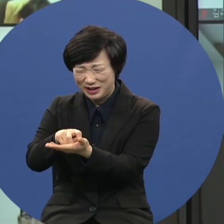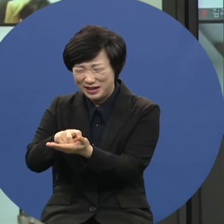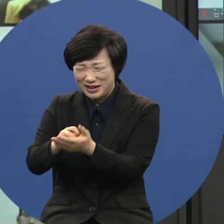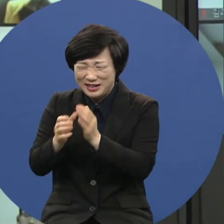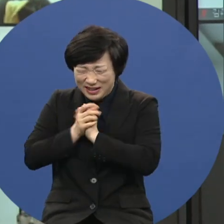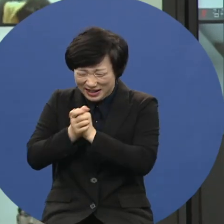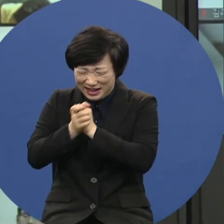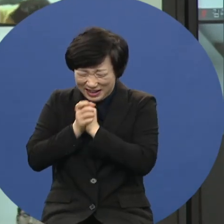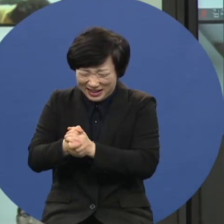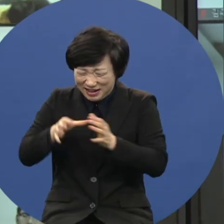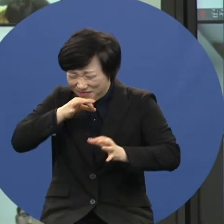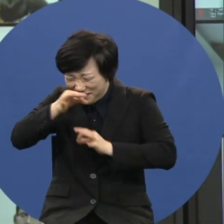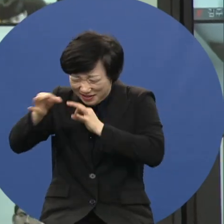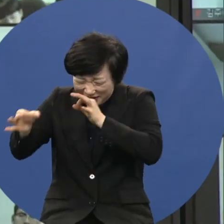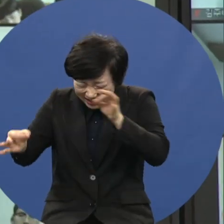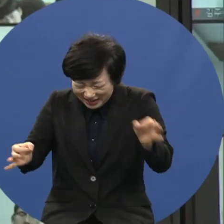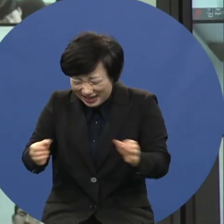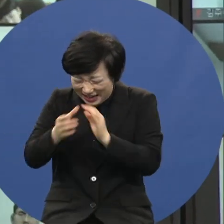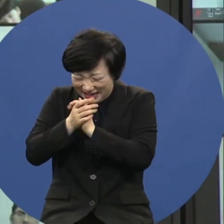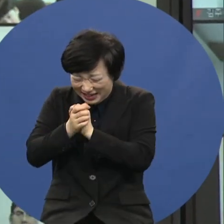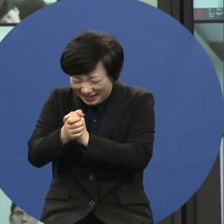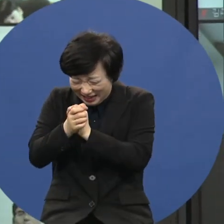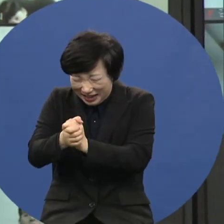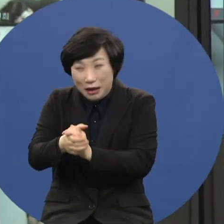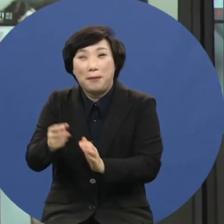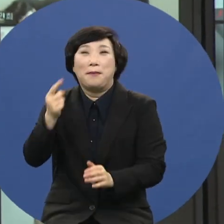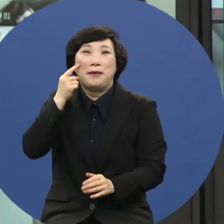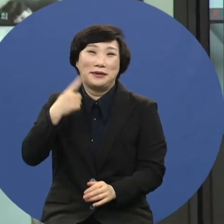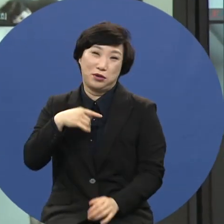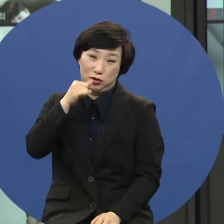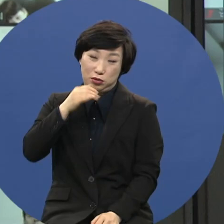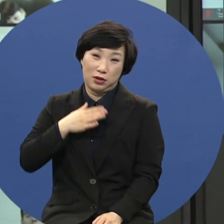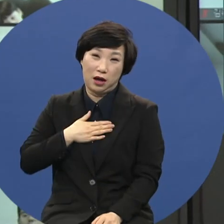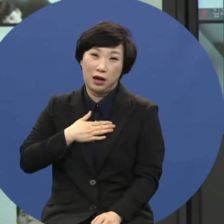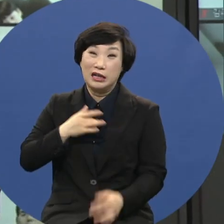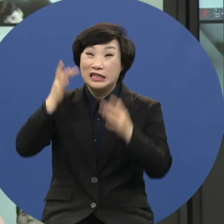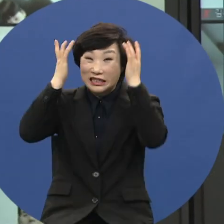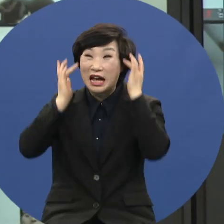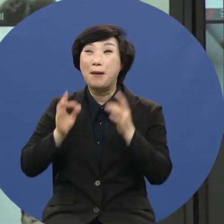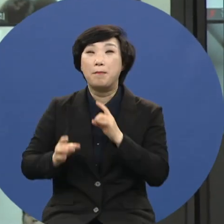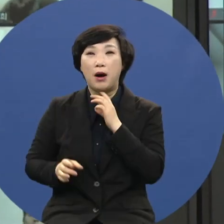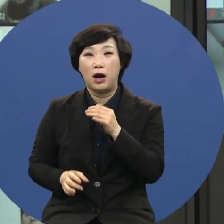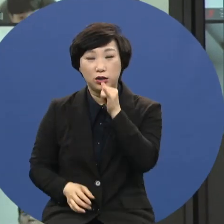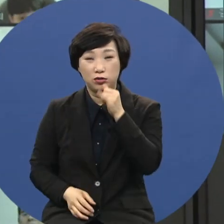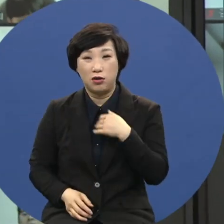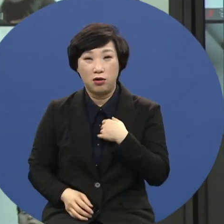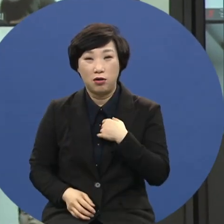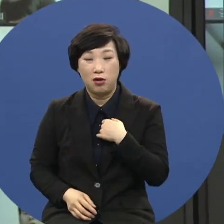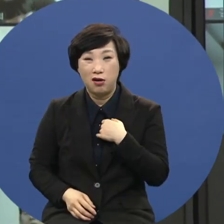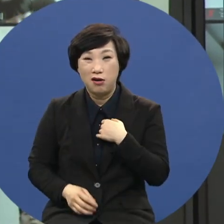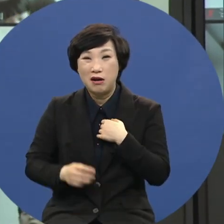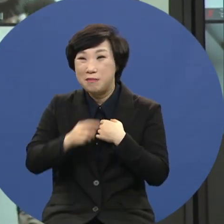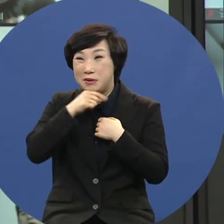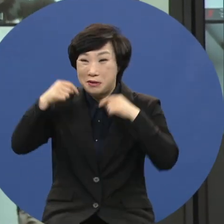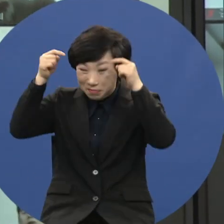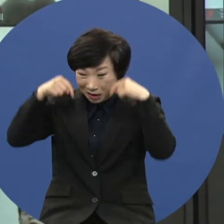아무리 부르짖어서 기도해도요 땀만 나지 핏방울이 안 나와요.